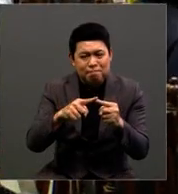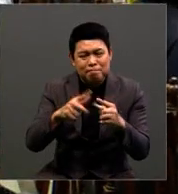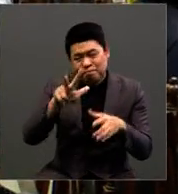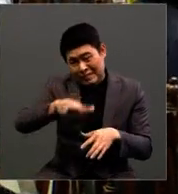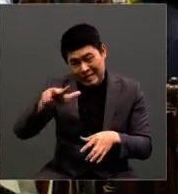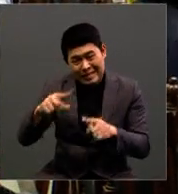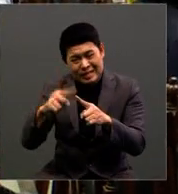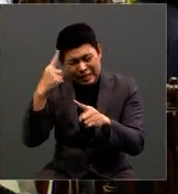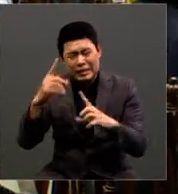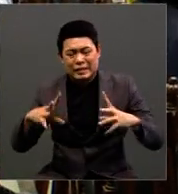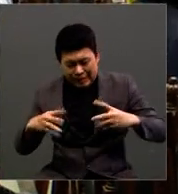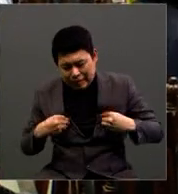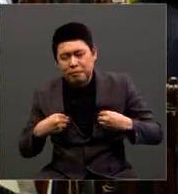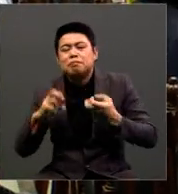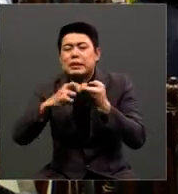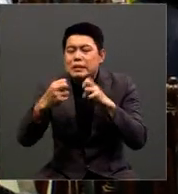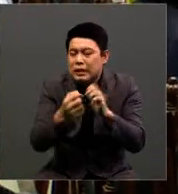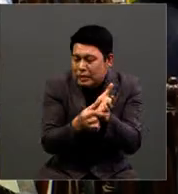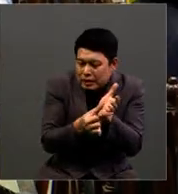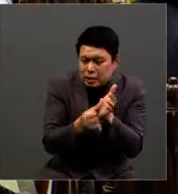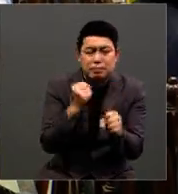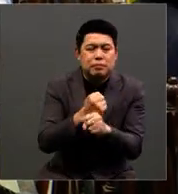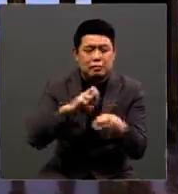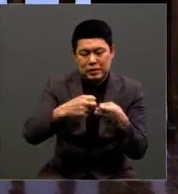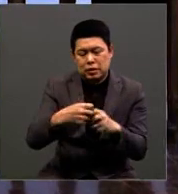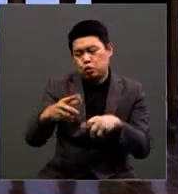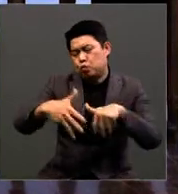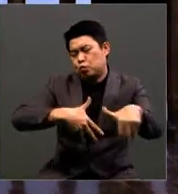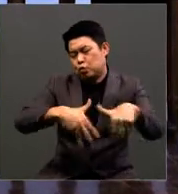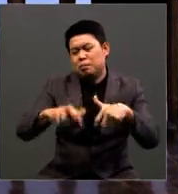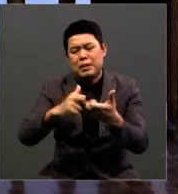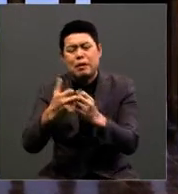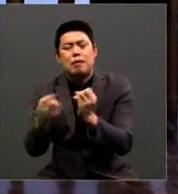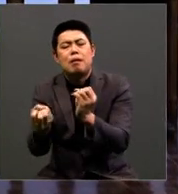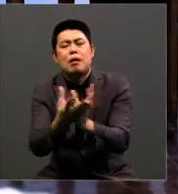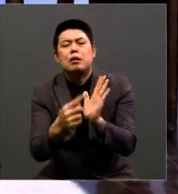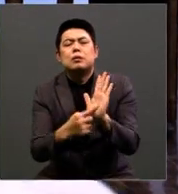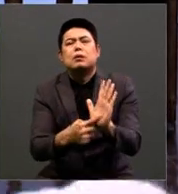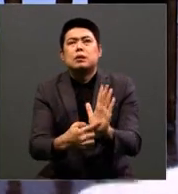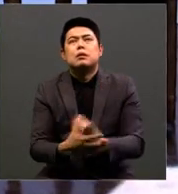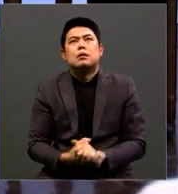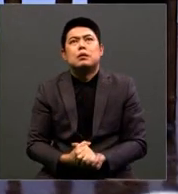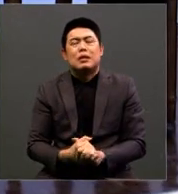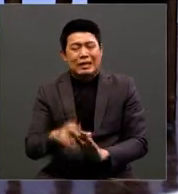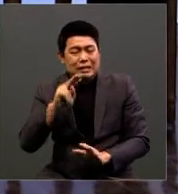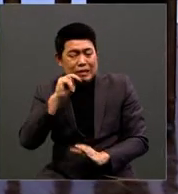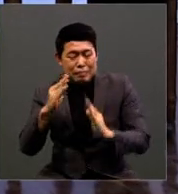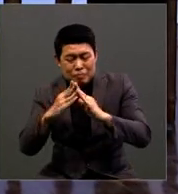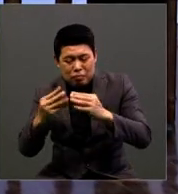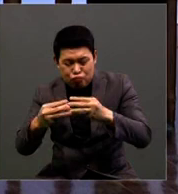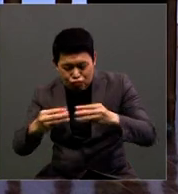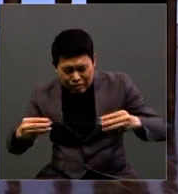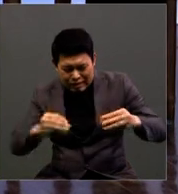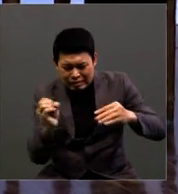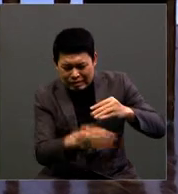ตุ้มน้อยนะครับยอมรับว่าการแก้ไขปัญหาบางเรื่องประชาชนอาจจะได้รับผลกระทบนะครับอย่างเช่นการต่อท่อน้ำทิ้งตรงสูตร